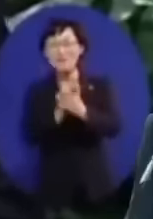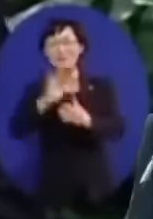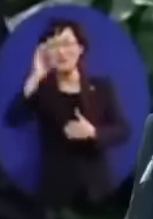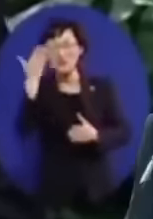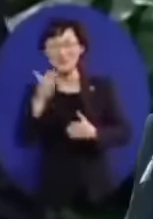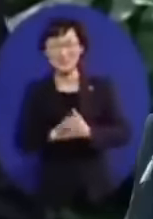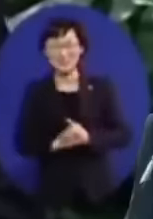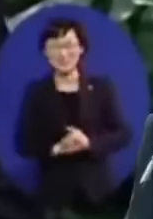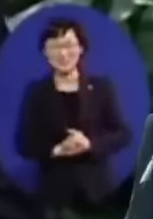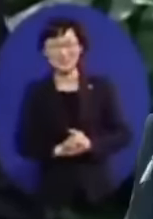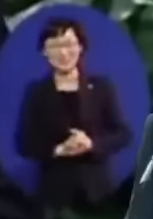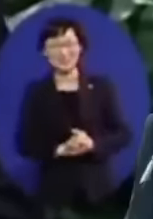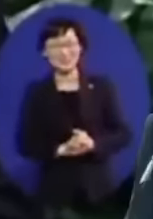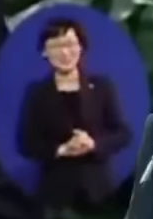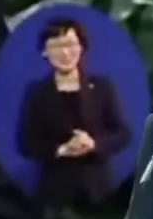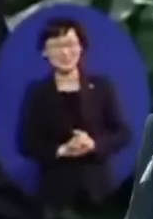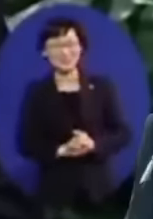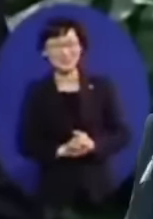말았었어요.